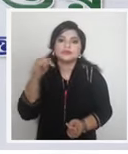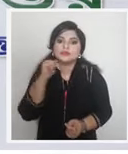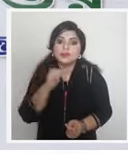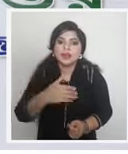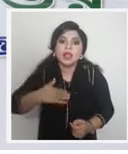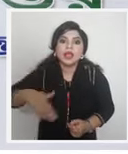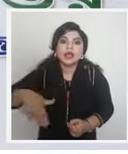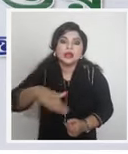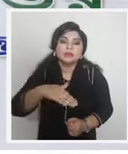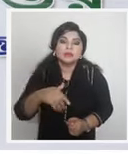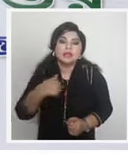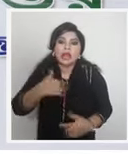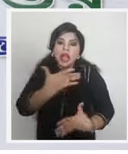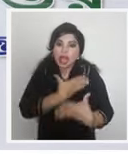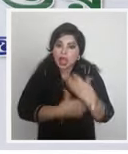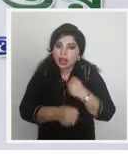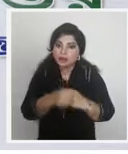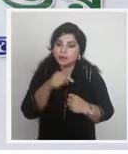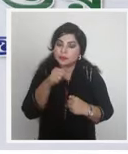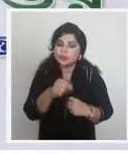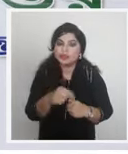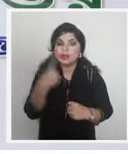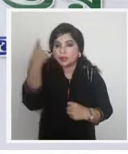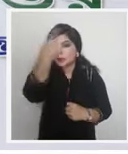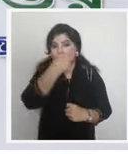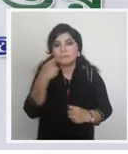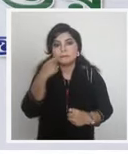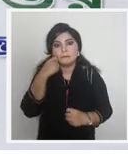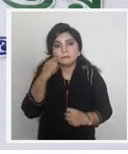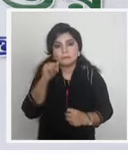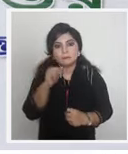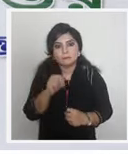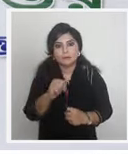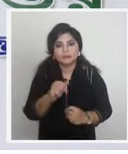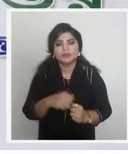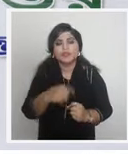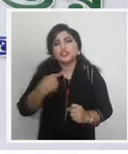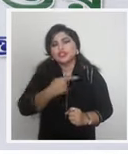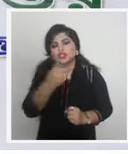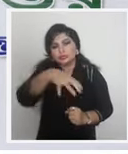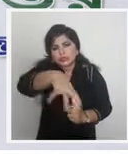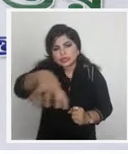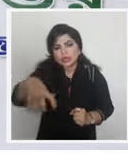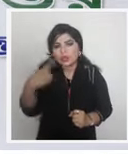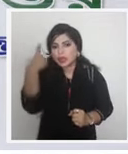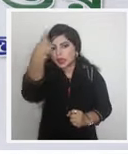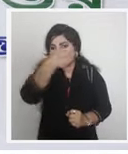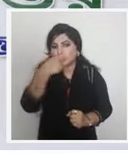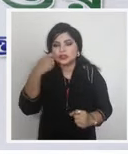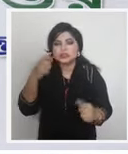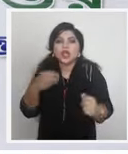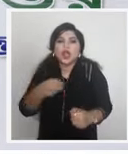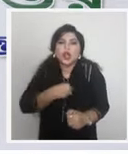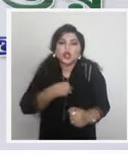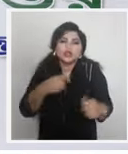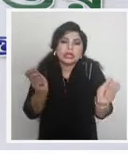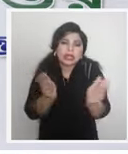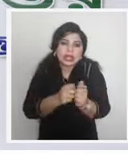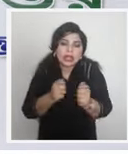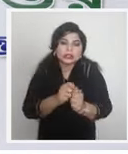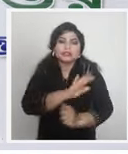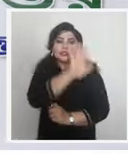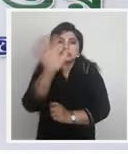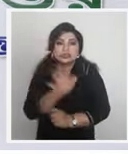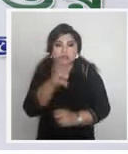তাছাড়াও আমাদের আইনশৃঙ্খলা বাহিনী, প্রশাসনের লোকজন, আমাদের আর্মির সেনাবাহিনীর লোক